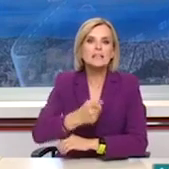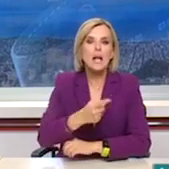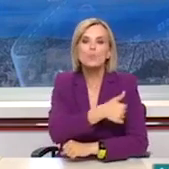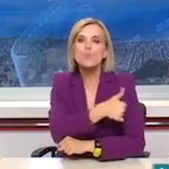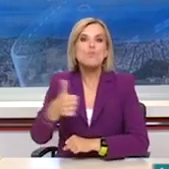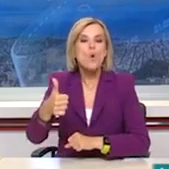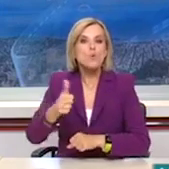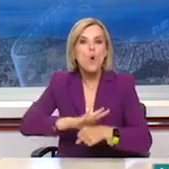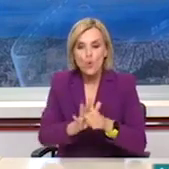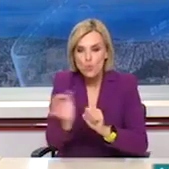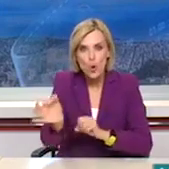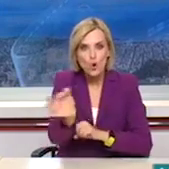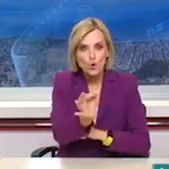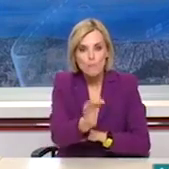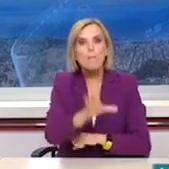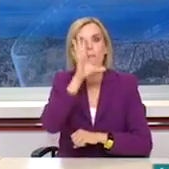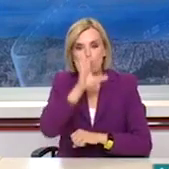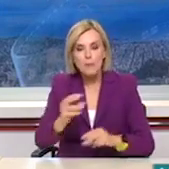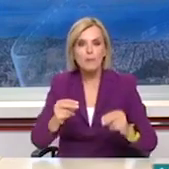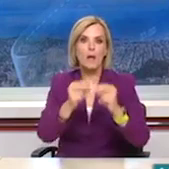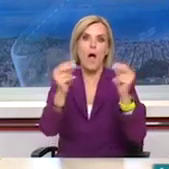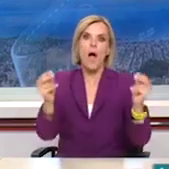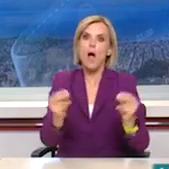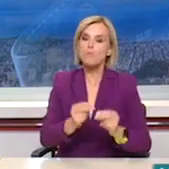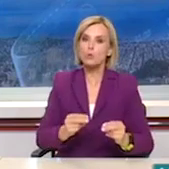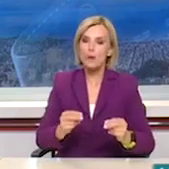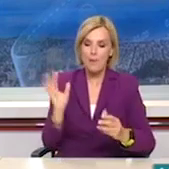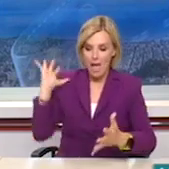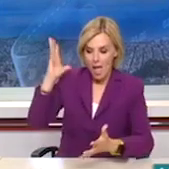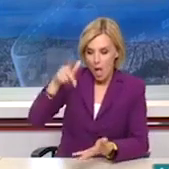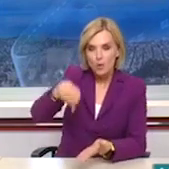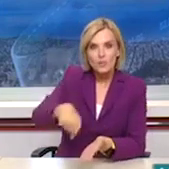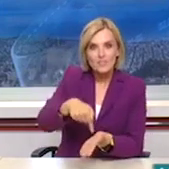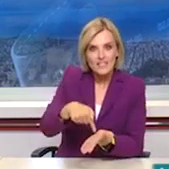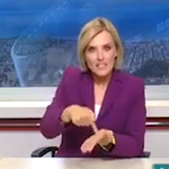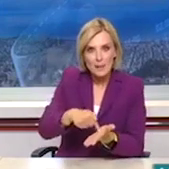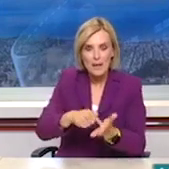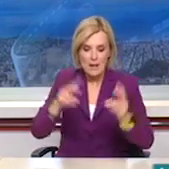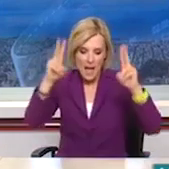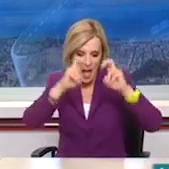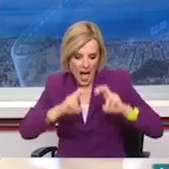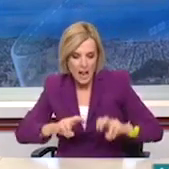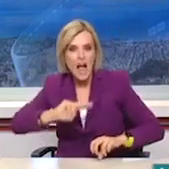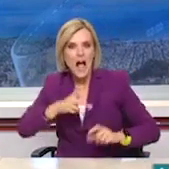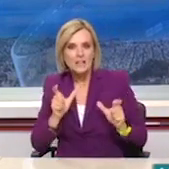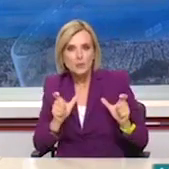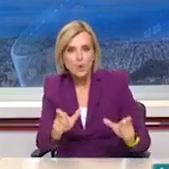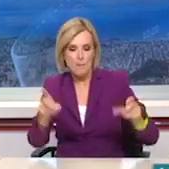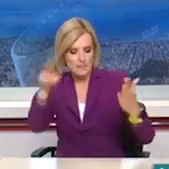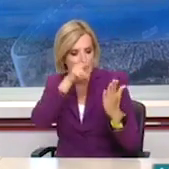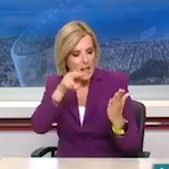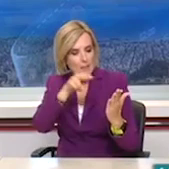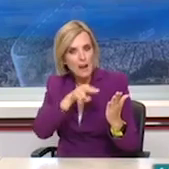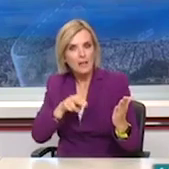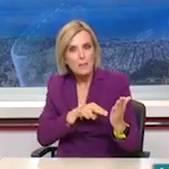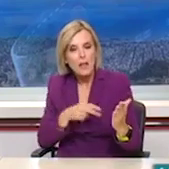Τα αποτελέσματα φαίνεται πως είναι κοντά στους πραγματικούς αριθμούς με τα έως τώρα δεδομένα από αρχικές μελέτες αντισωμάτων. Εν